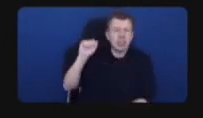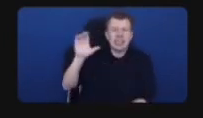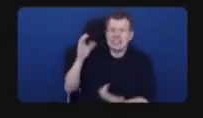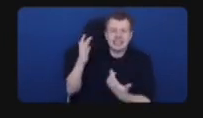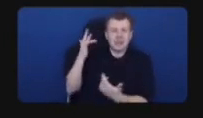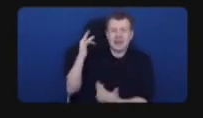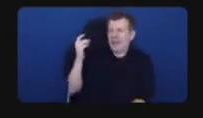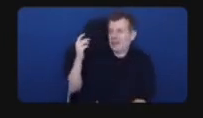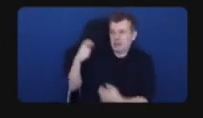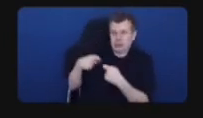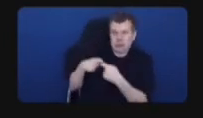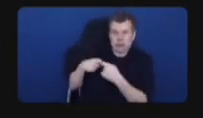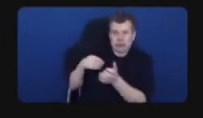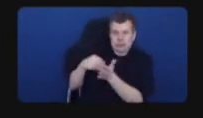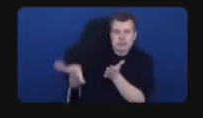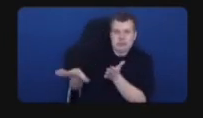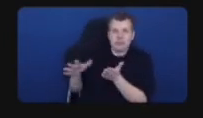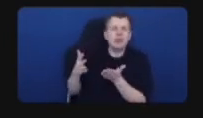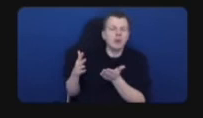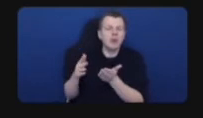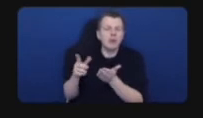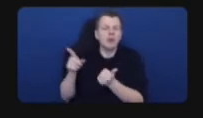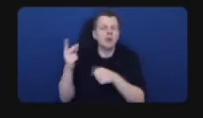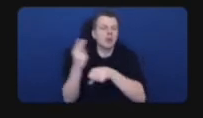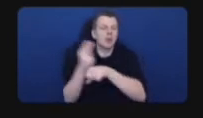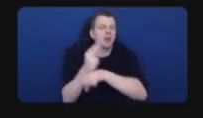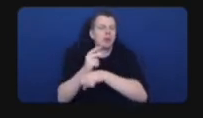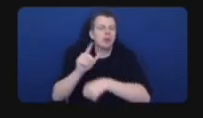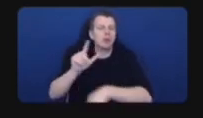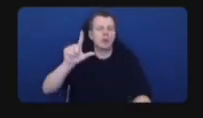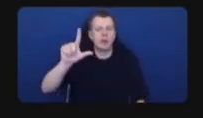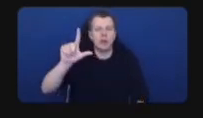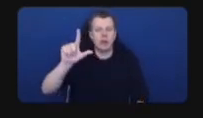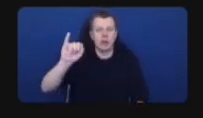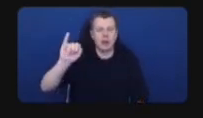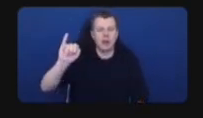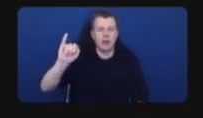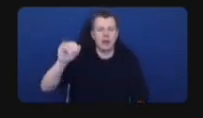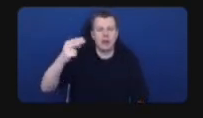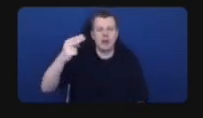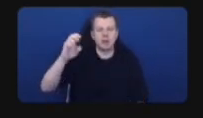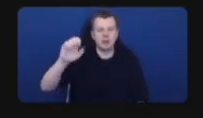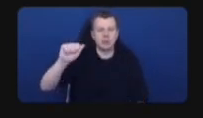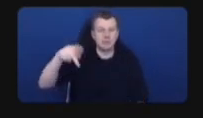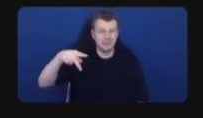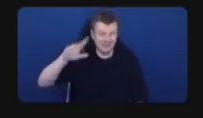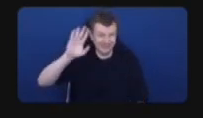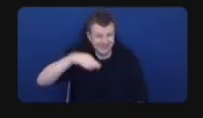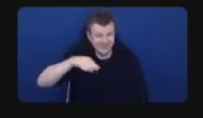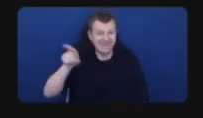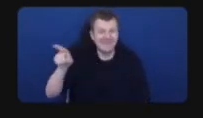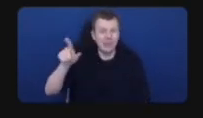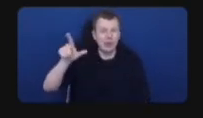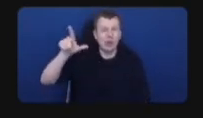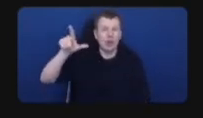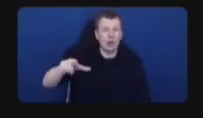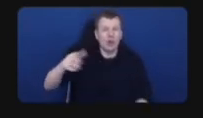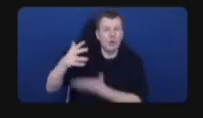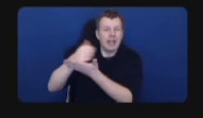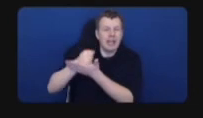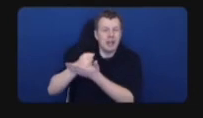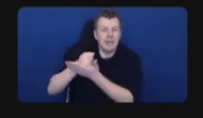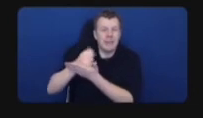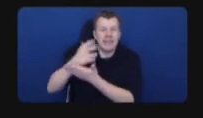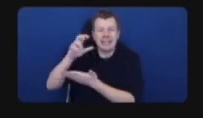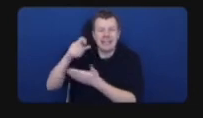还有一些场所我们可以提供的，这些场所呢是帮助低收入的一些家